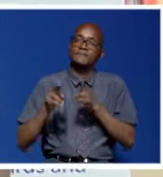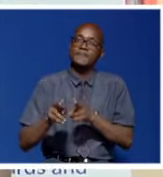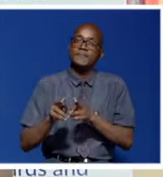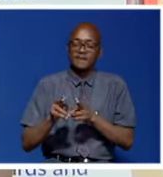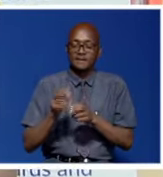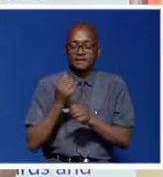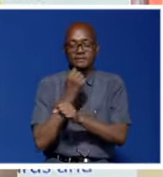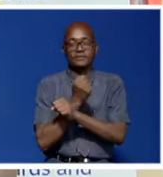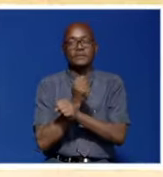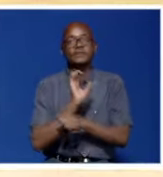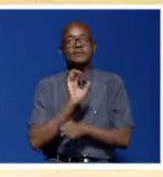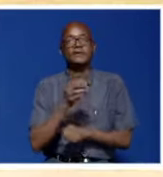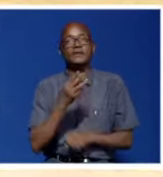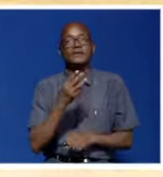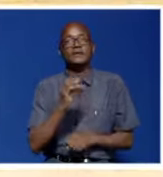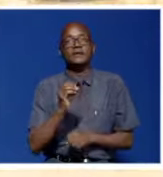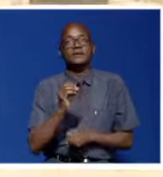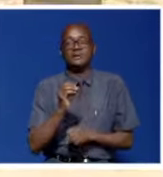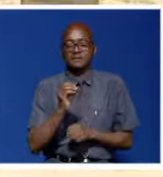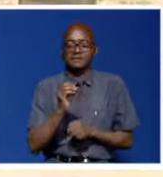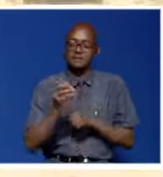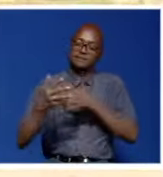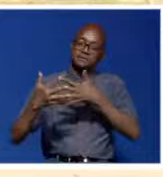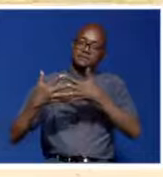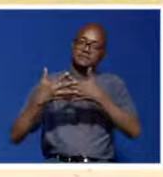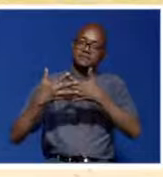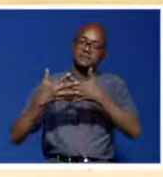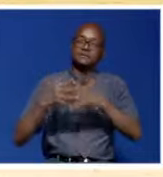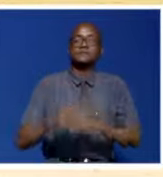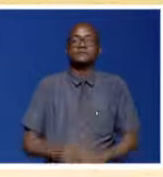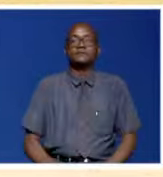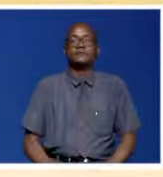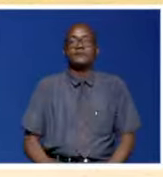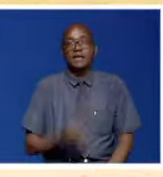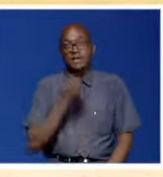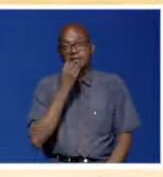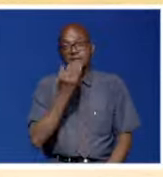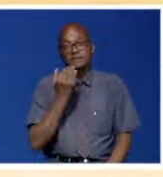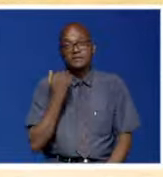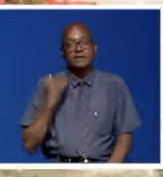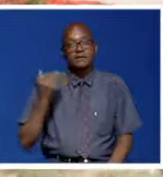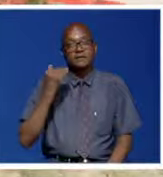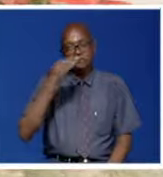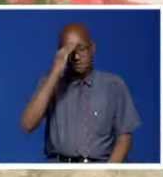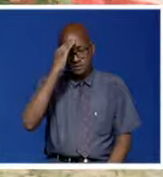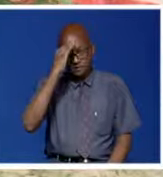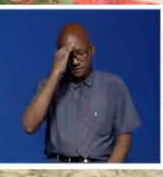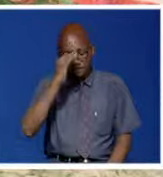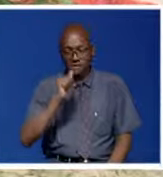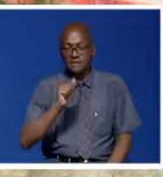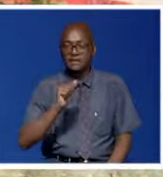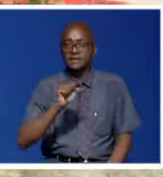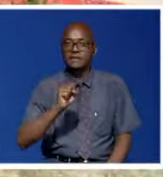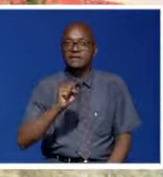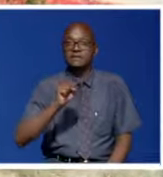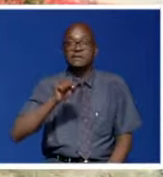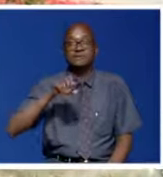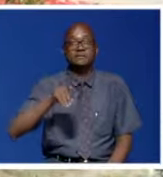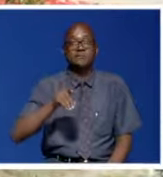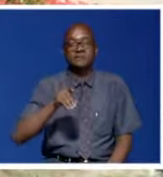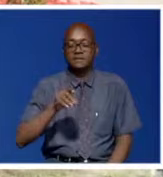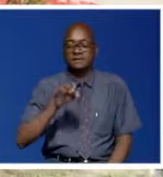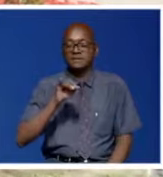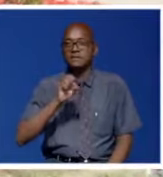kifungo cha miaka 30 jela. Katika taarifa yake, kamanda wa polisi mkoa wa Mtwara ASCP